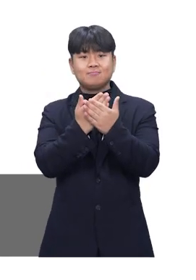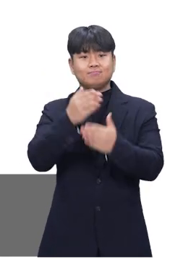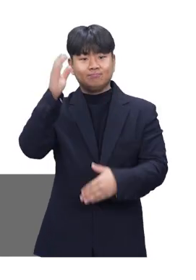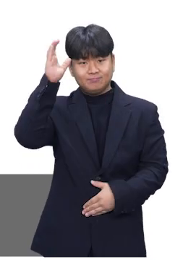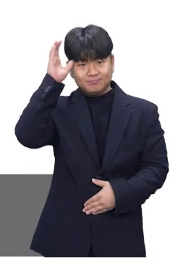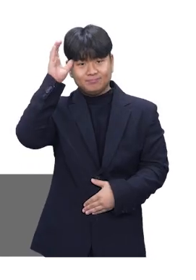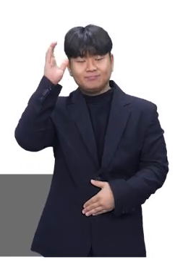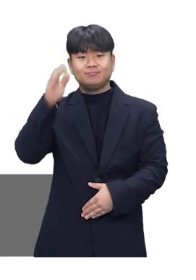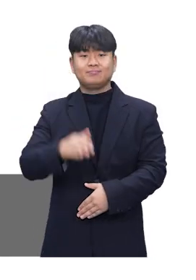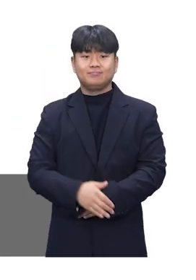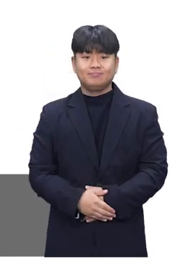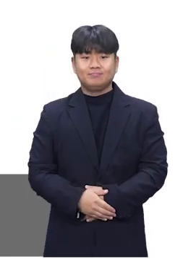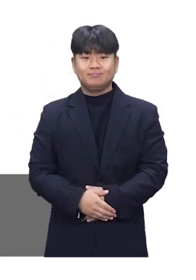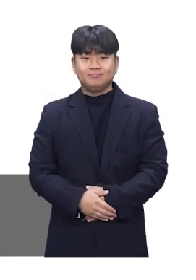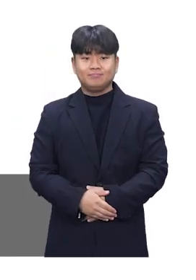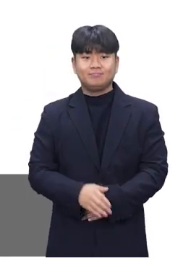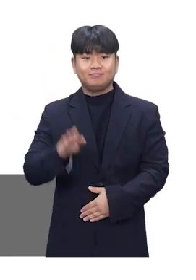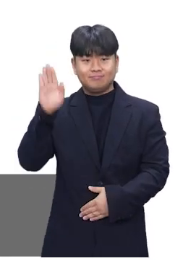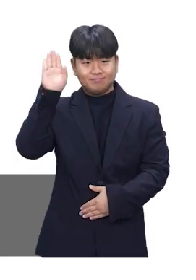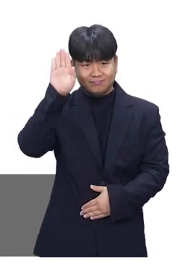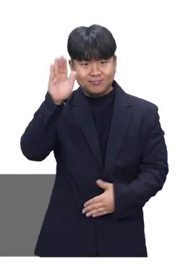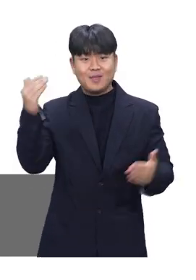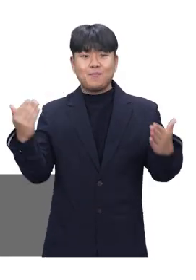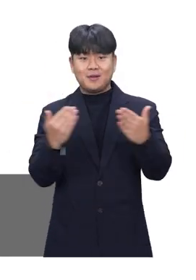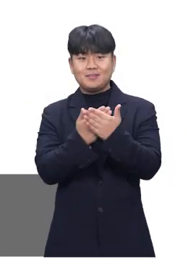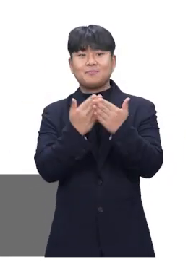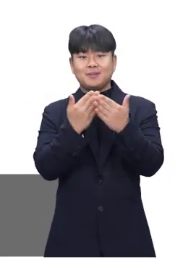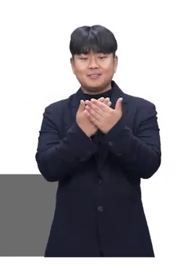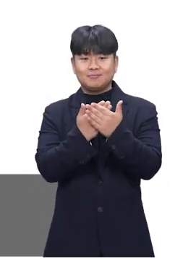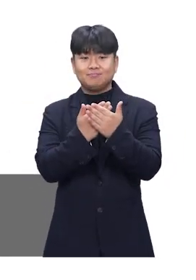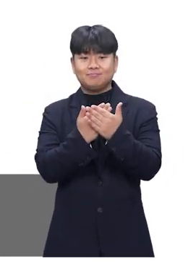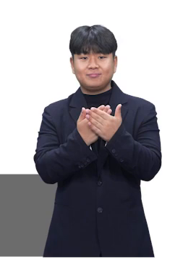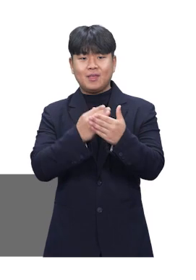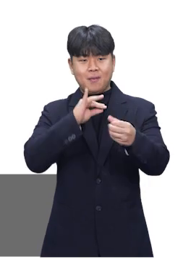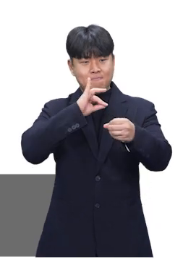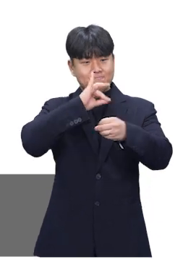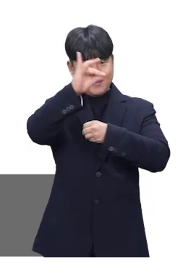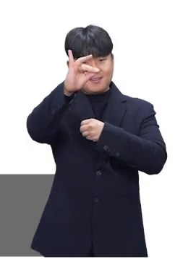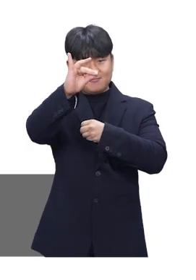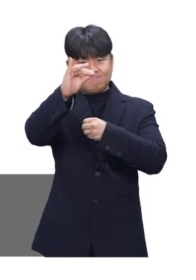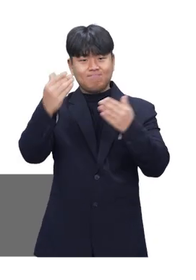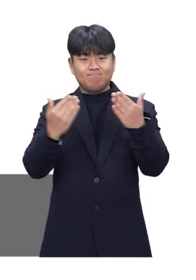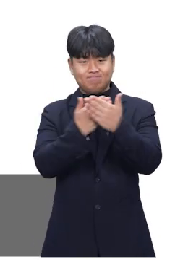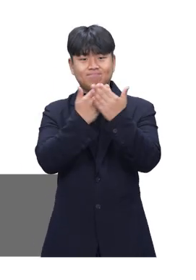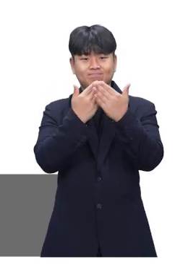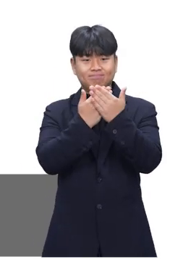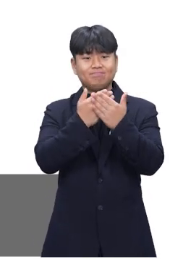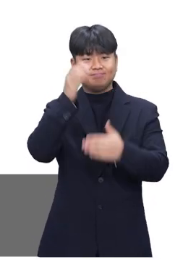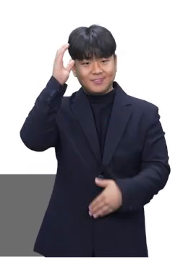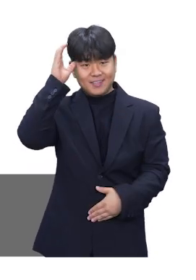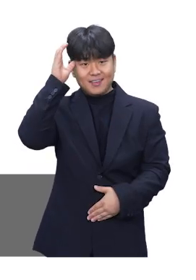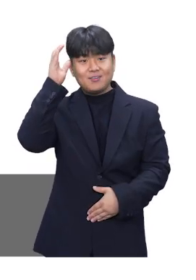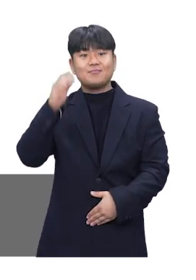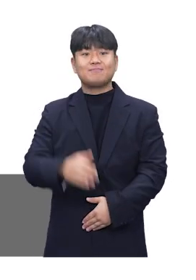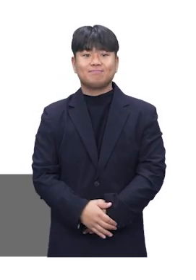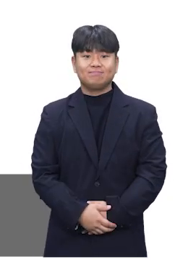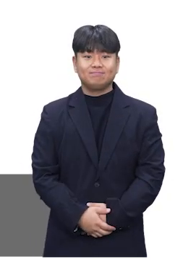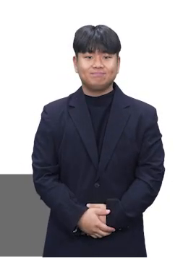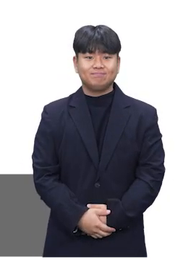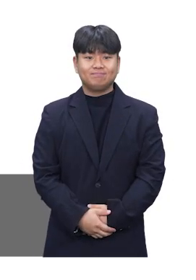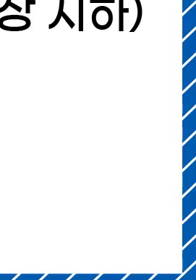앞으로도 다양한 소통 창구를 마련해 시민과 함께 지역 발전을 꾀하며 100년 안양을 만들어 나갈 계획입니다.